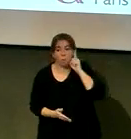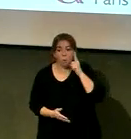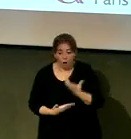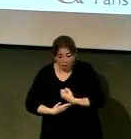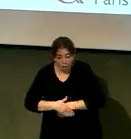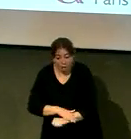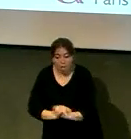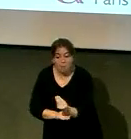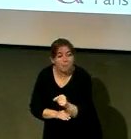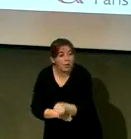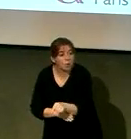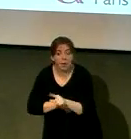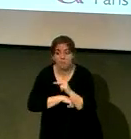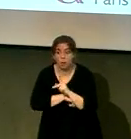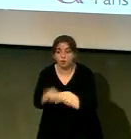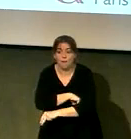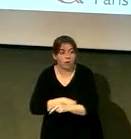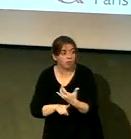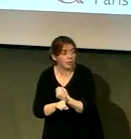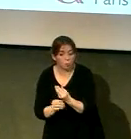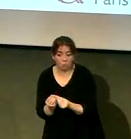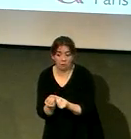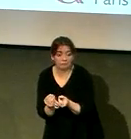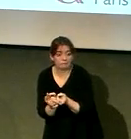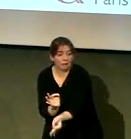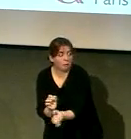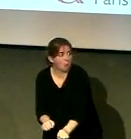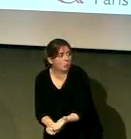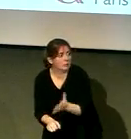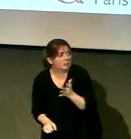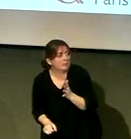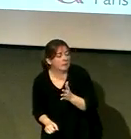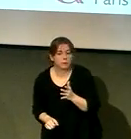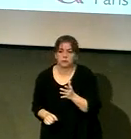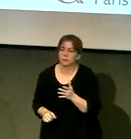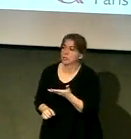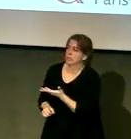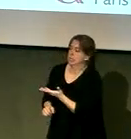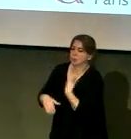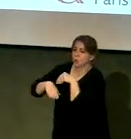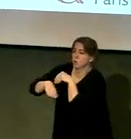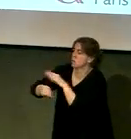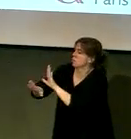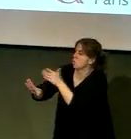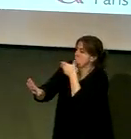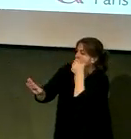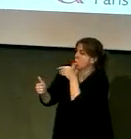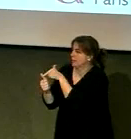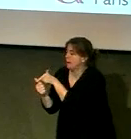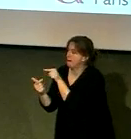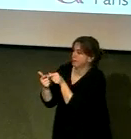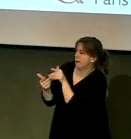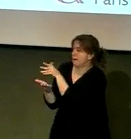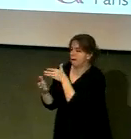nouveau-né. Donc c'est vrai que c'est compliqué de savoir la conseiller sur